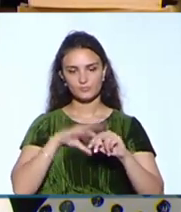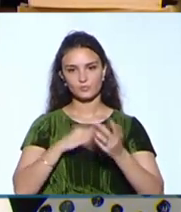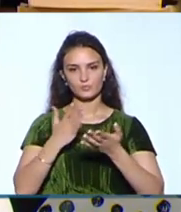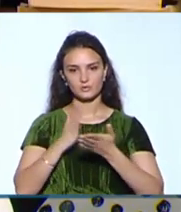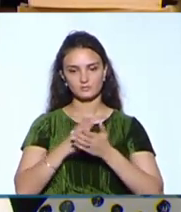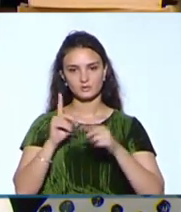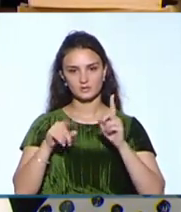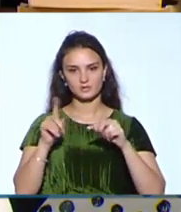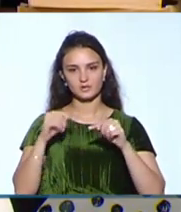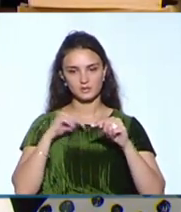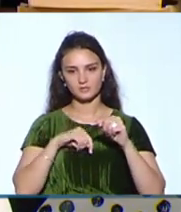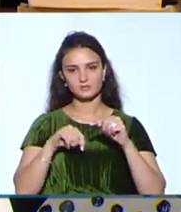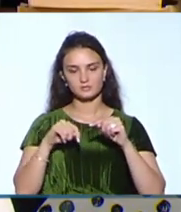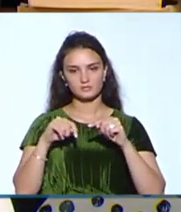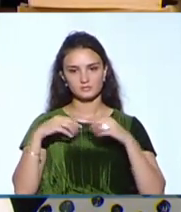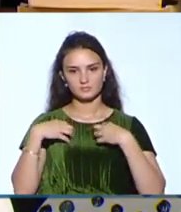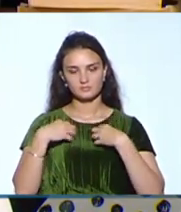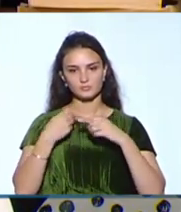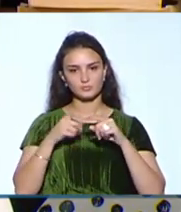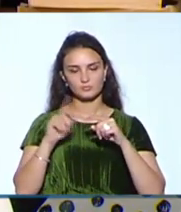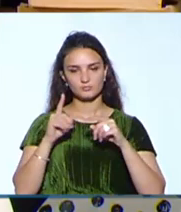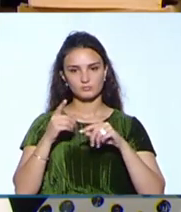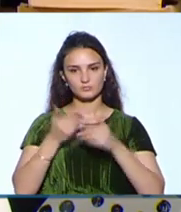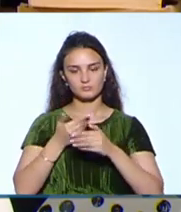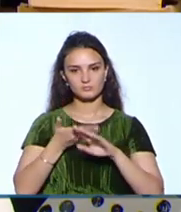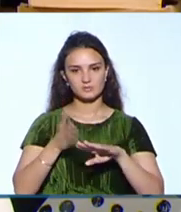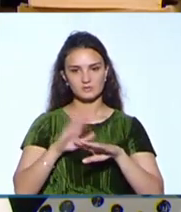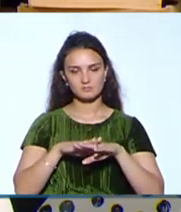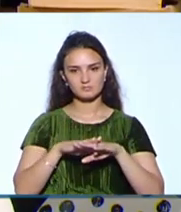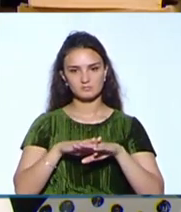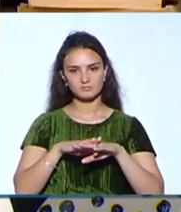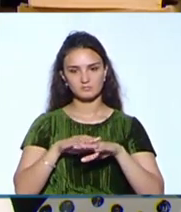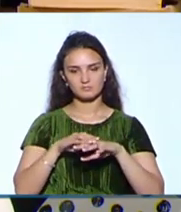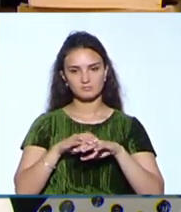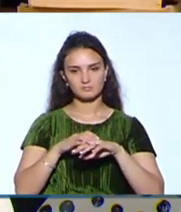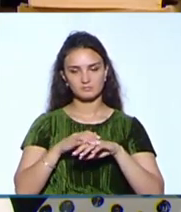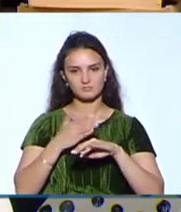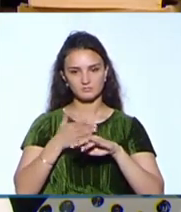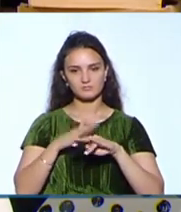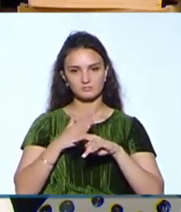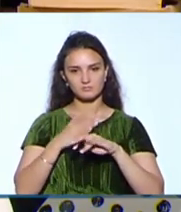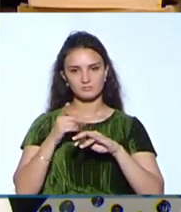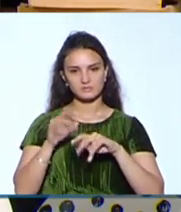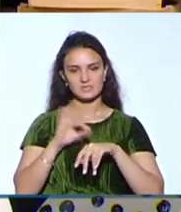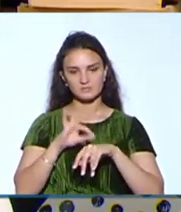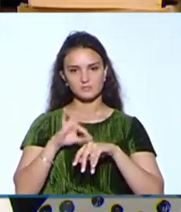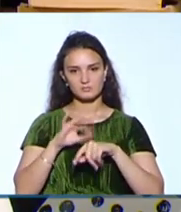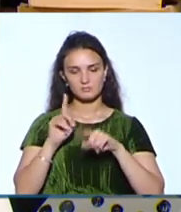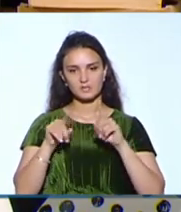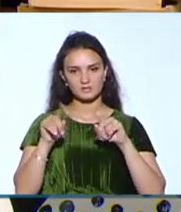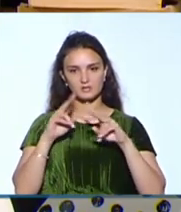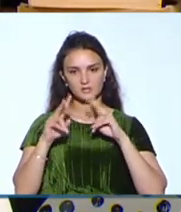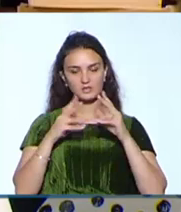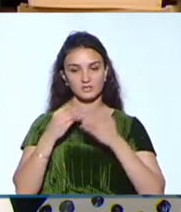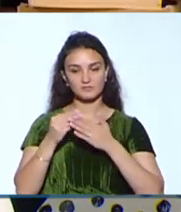გაქვს, ხანდახან გემსხვრევა, იმიტომ რომ ცხოვრებას ძალიან მძიმე ცხოვრებას აქვს ძალიან მძიმე სიმპტომები ხანდახან